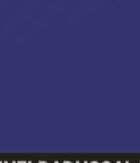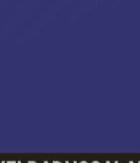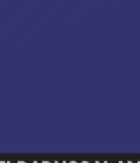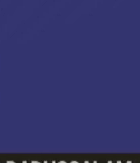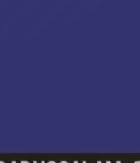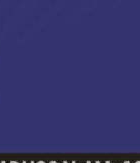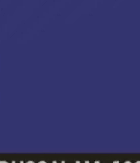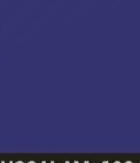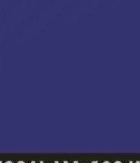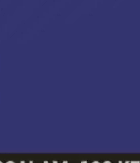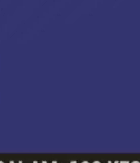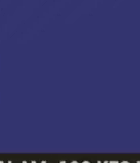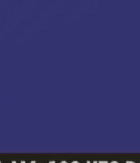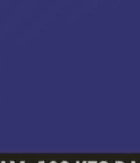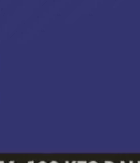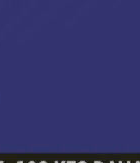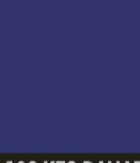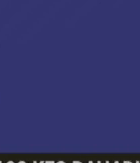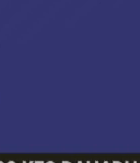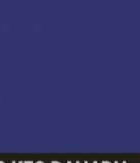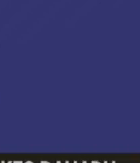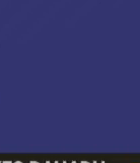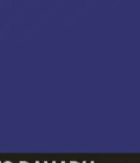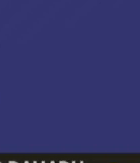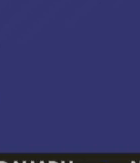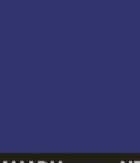peratus telah mendapatkan dos keempat vaksin